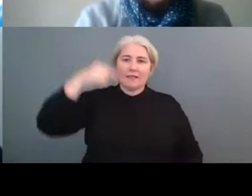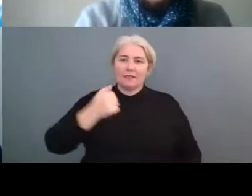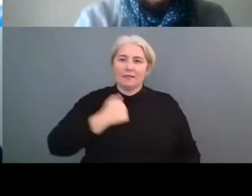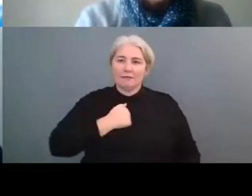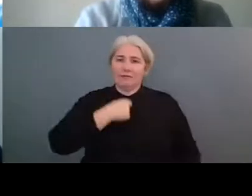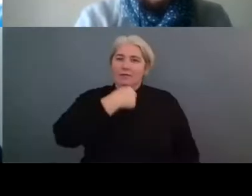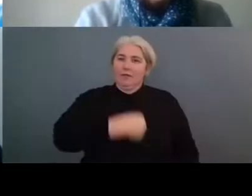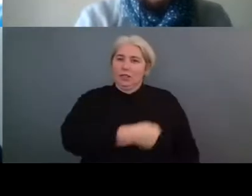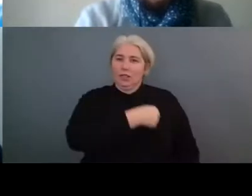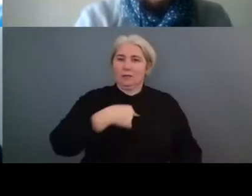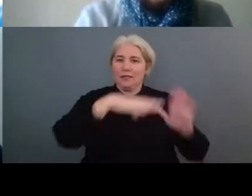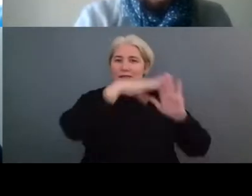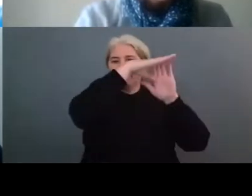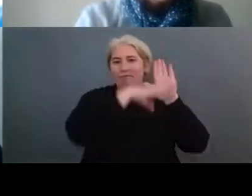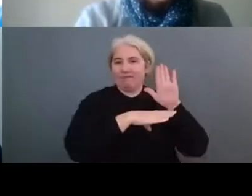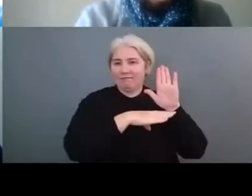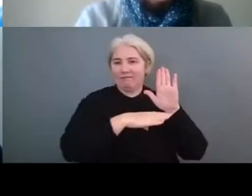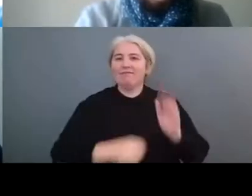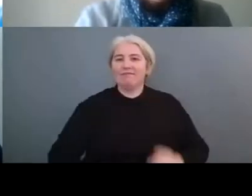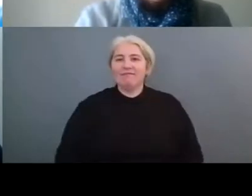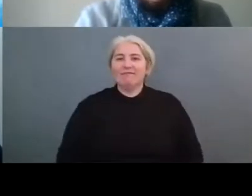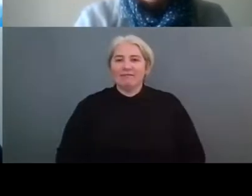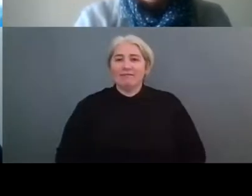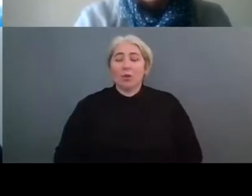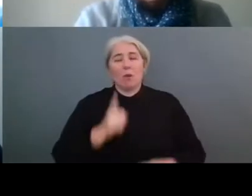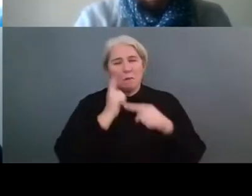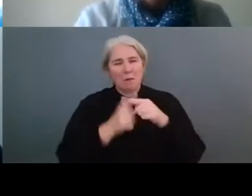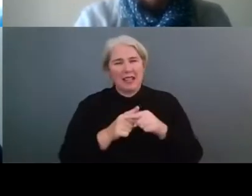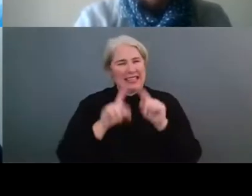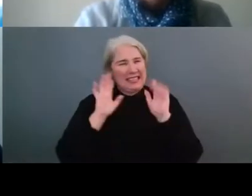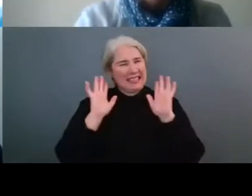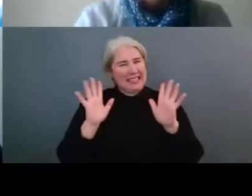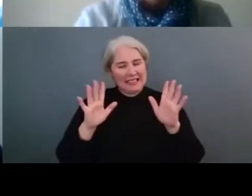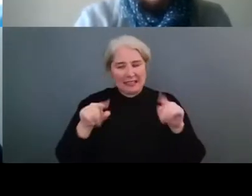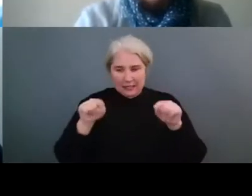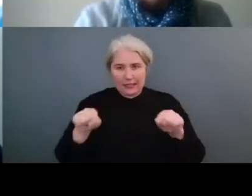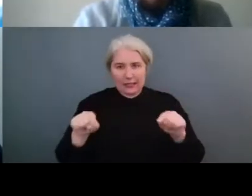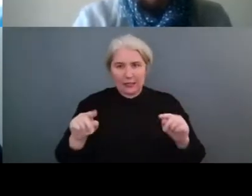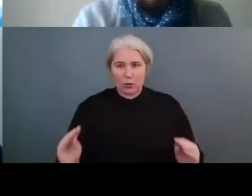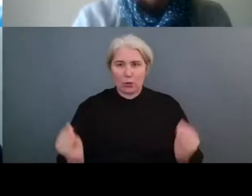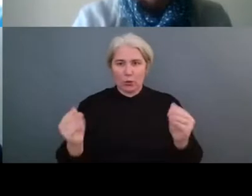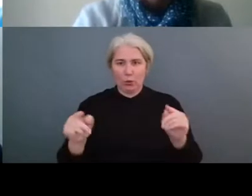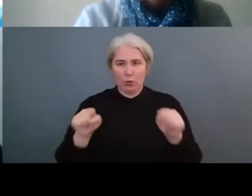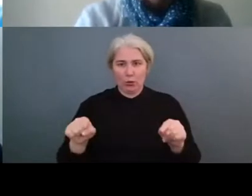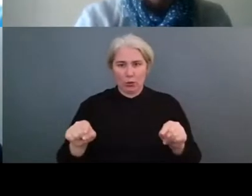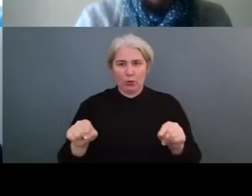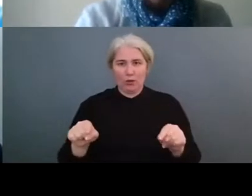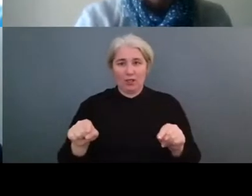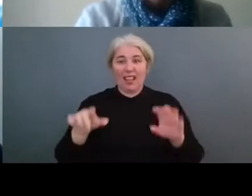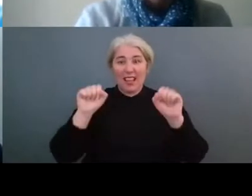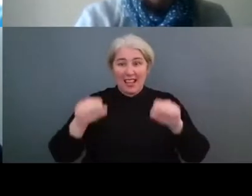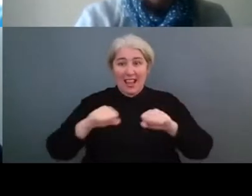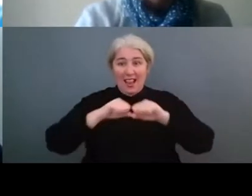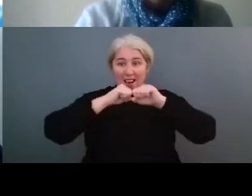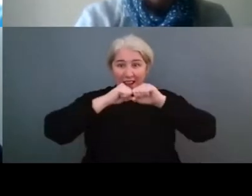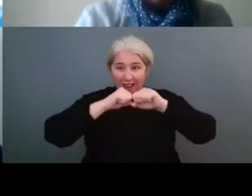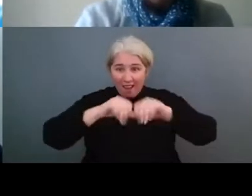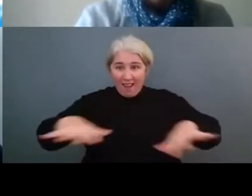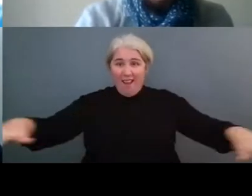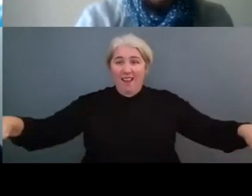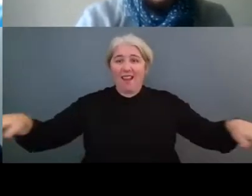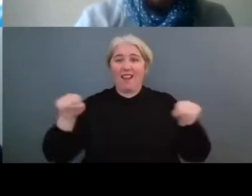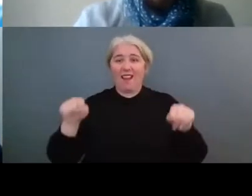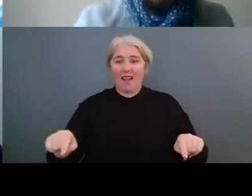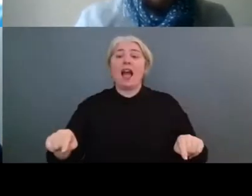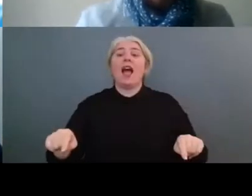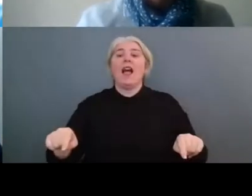bras-le-corps et de se dire voilà, que les jeunes d'aujourd'hui sont les adultes de demain et qui seront aux manettes à un moment donné pour driver